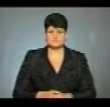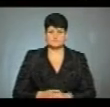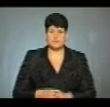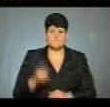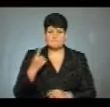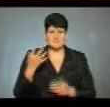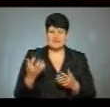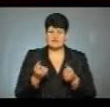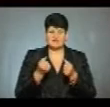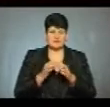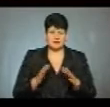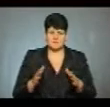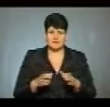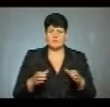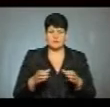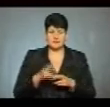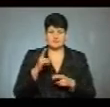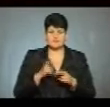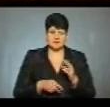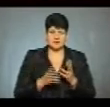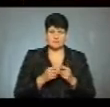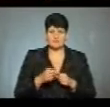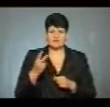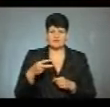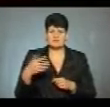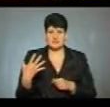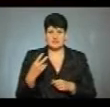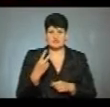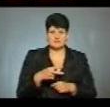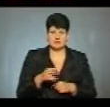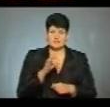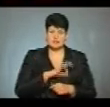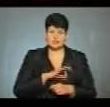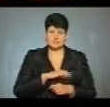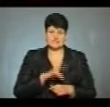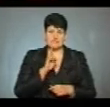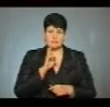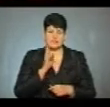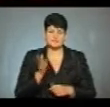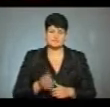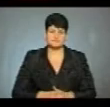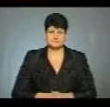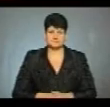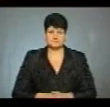Першість вони не втримали. Партія завершилася з рахунком 25-20 на користь кременчан.